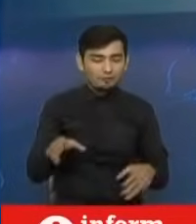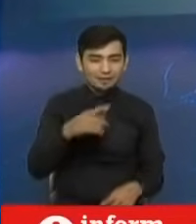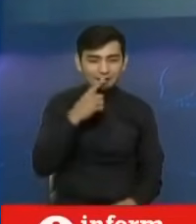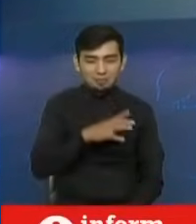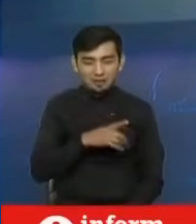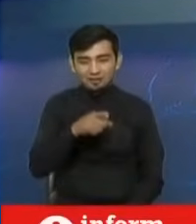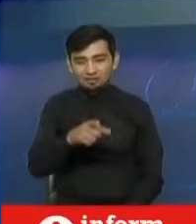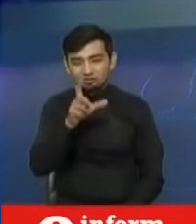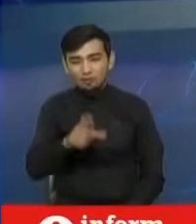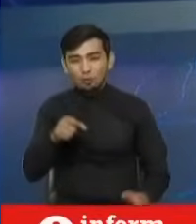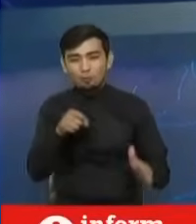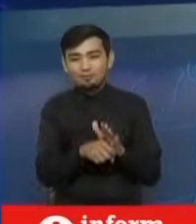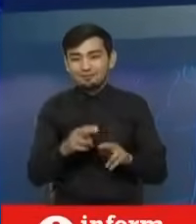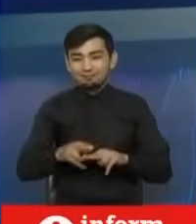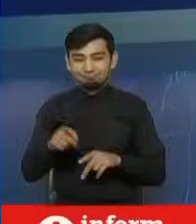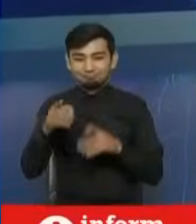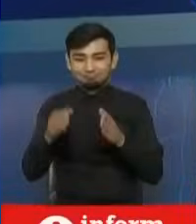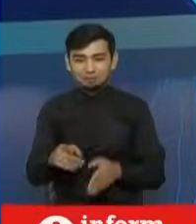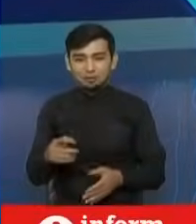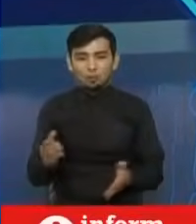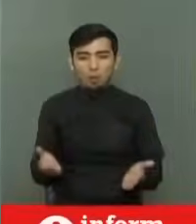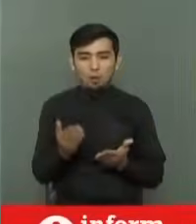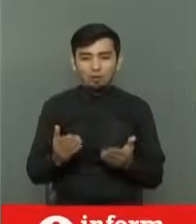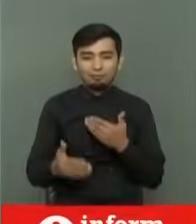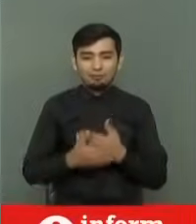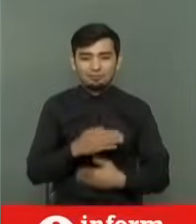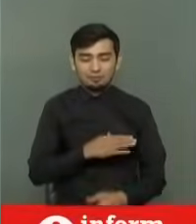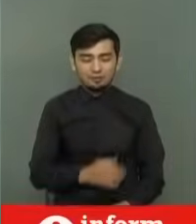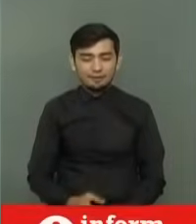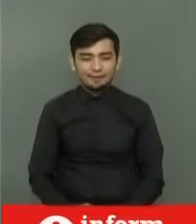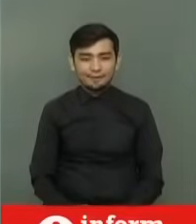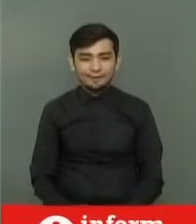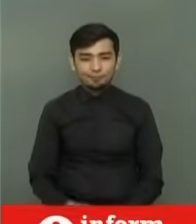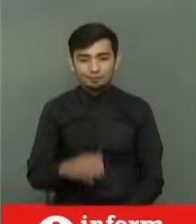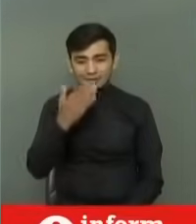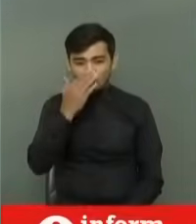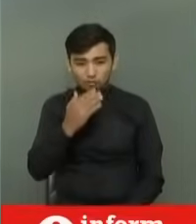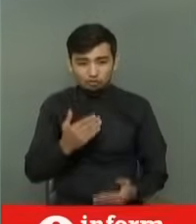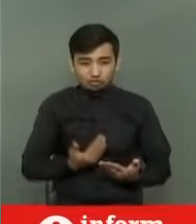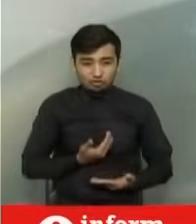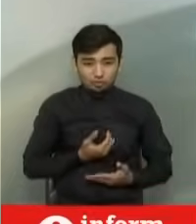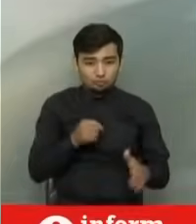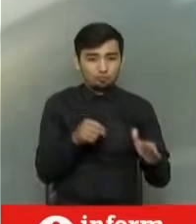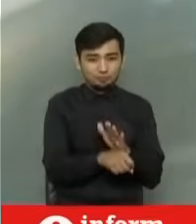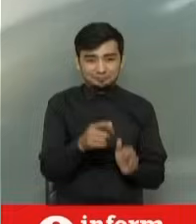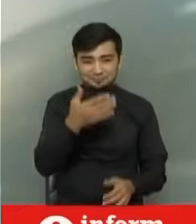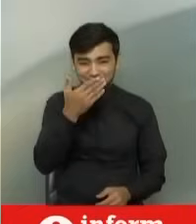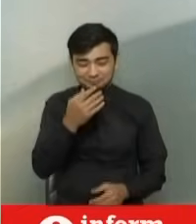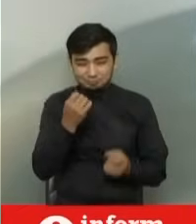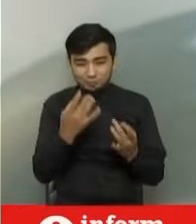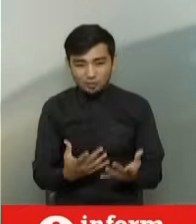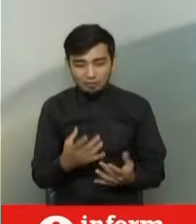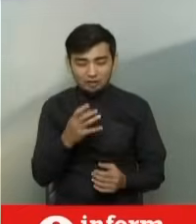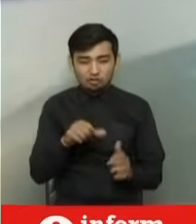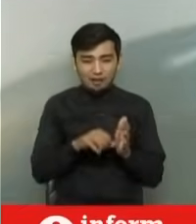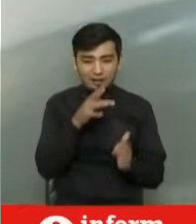это было сделано расскажет генов зеркало ценой в жизнь именно ради этой детали авто 6 лет назад Нуралы